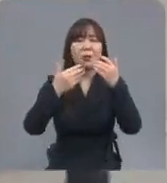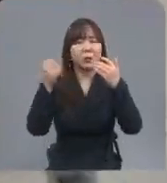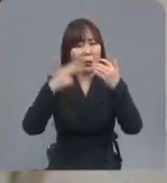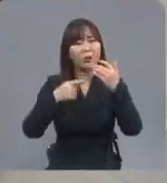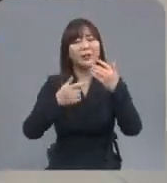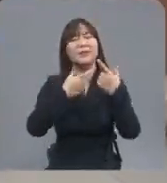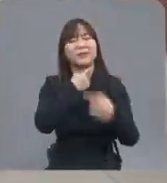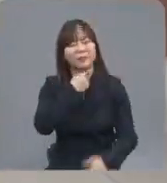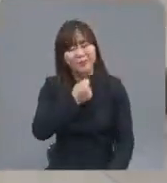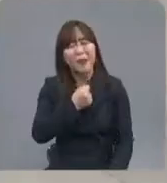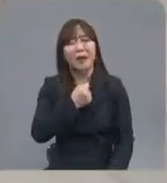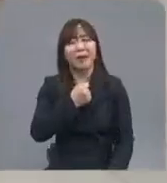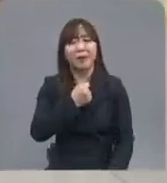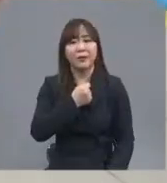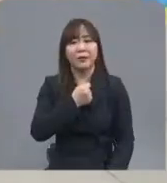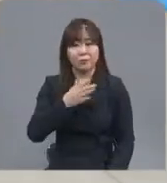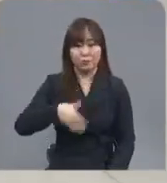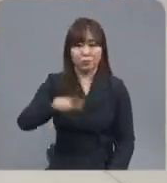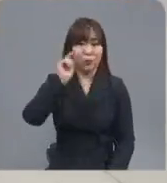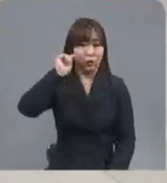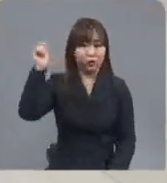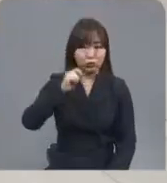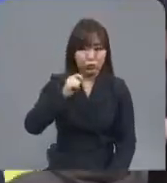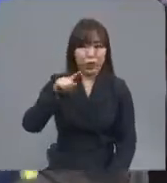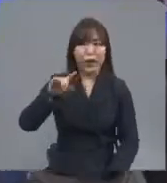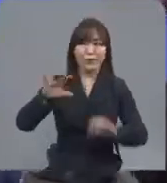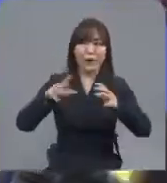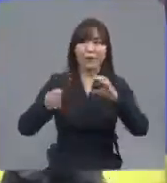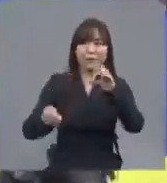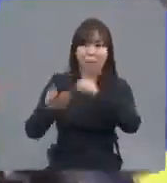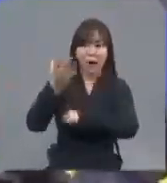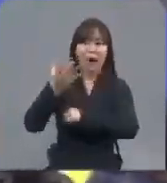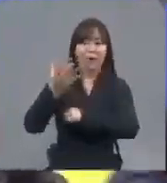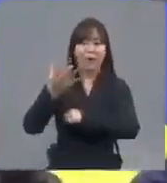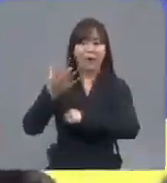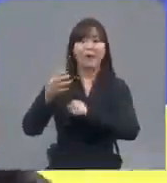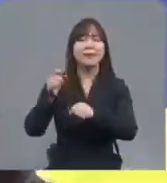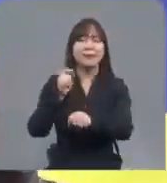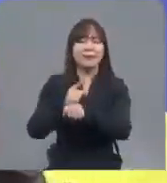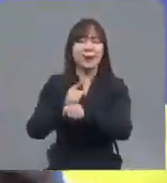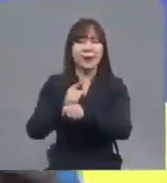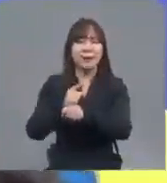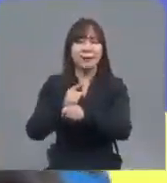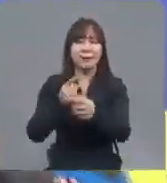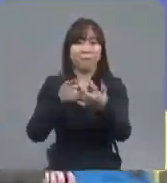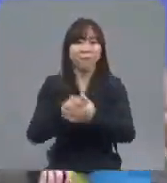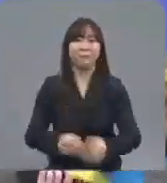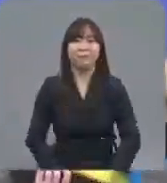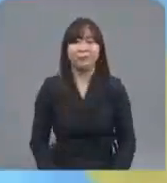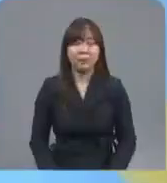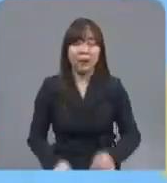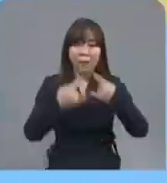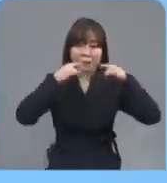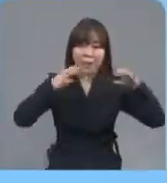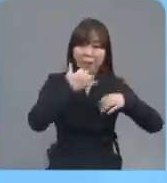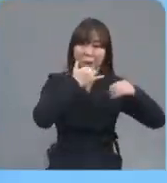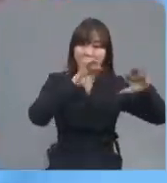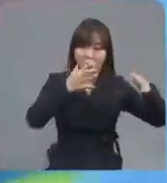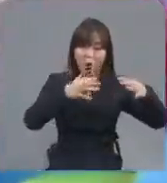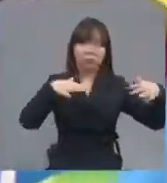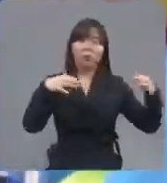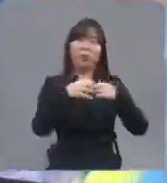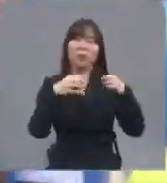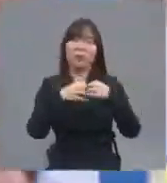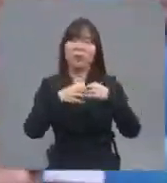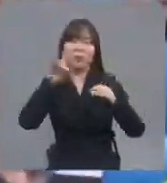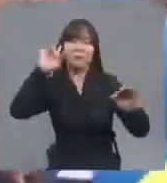Washington une manifestation s'est déroulée samedi dernier pour dénoncer l'invasion de l'Ukraine par la Russie et dans